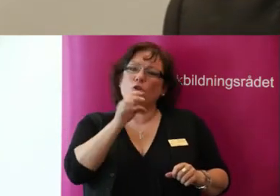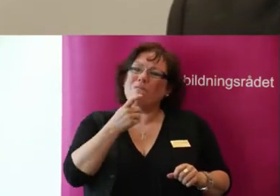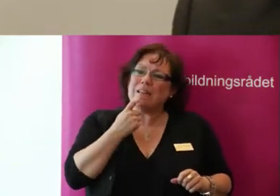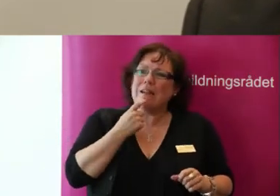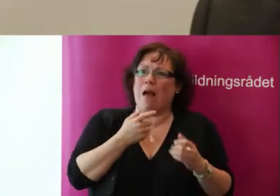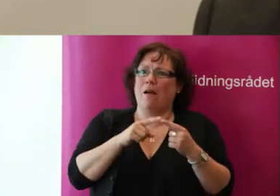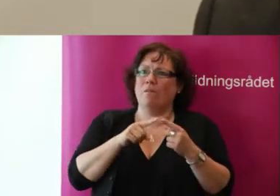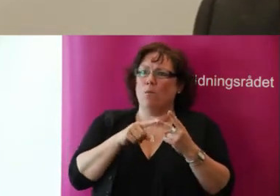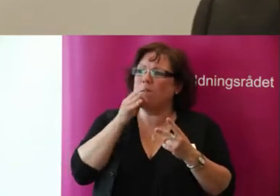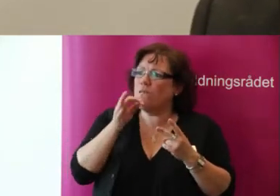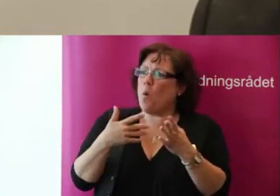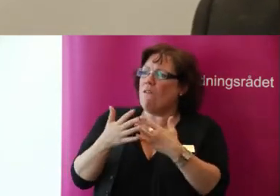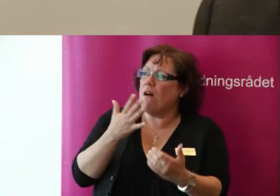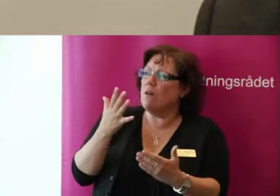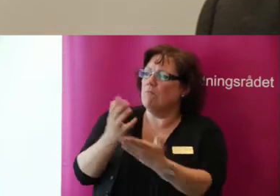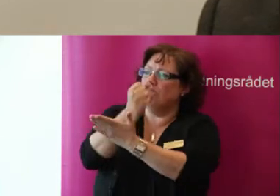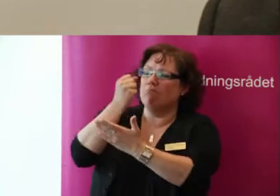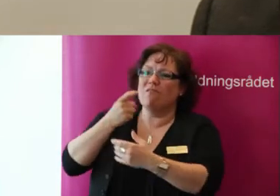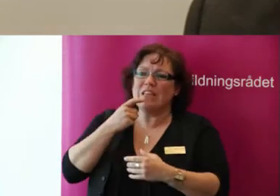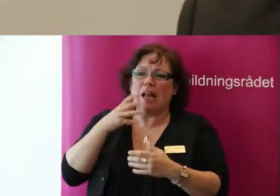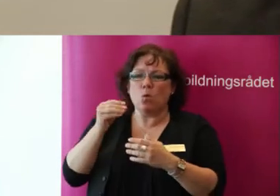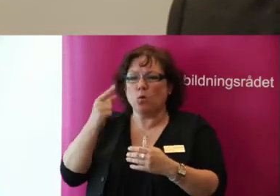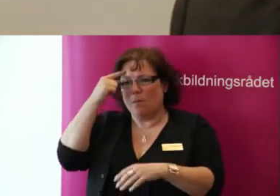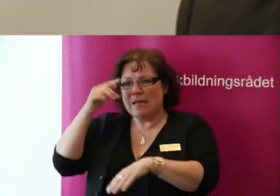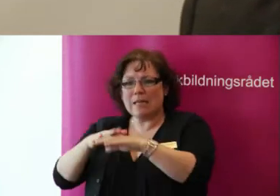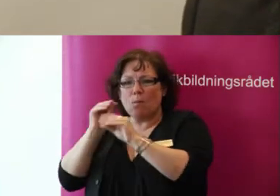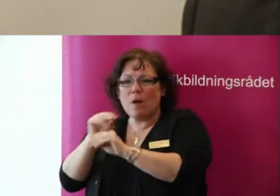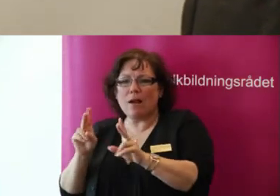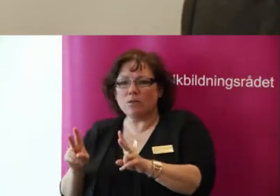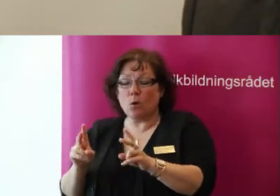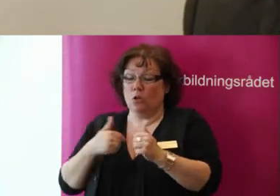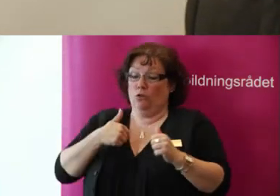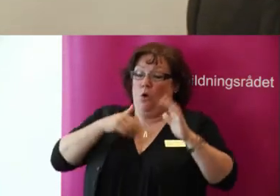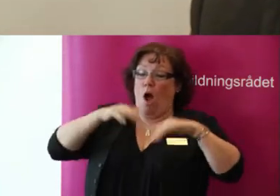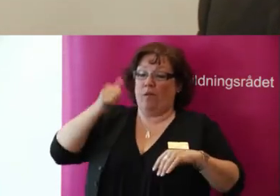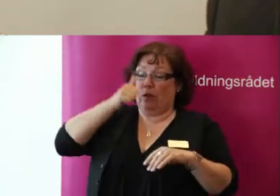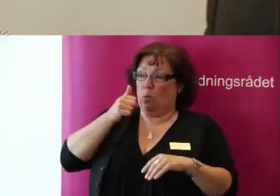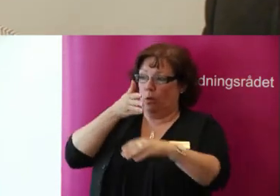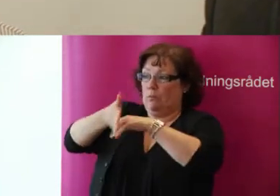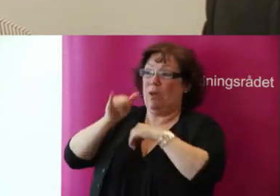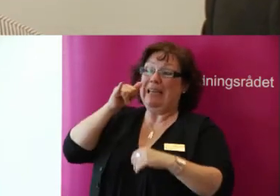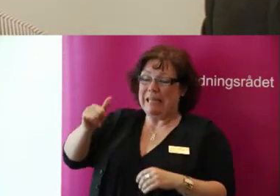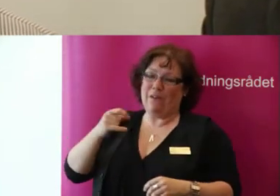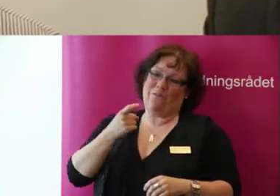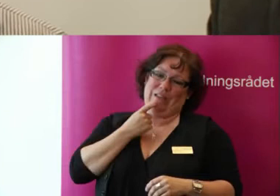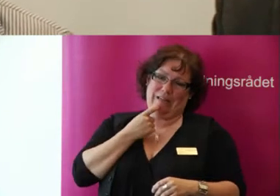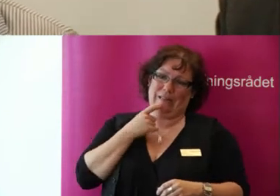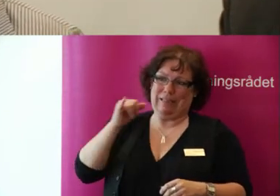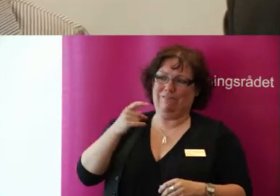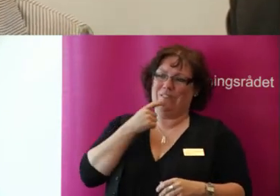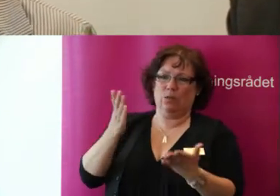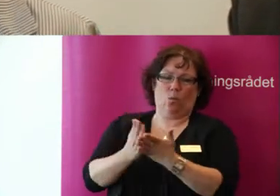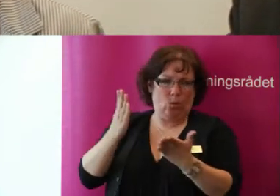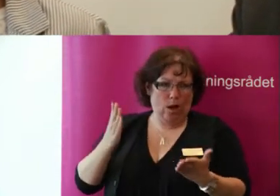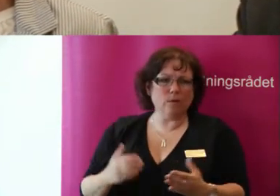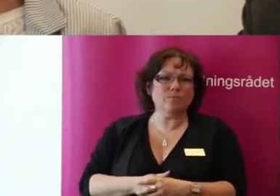varför lyckas de? Jo, man litar på lärarna. Jag har gjort ett studiebesök sen jag blev statssekreterare i Finland på en finsk skola, och en sak som